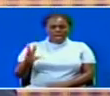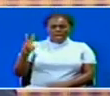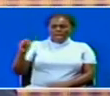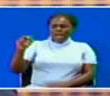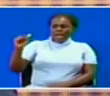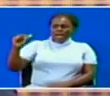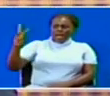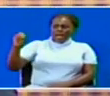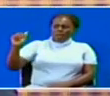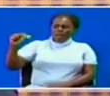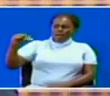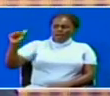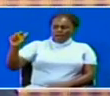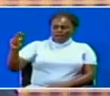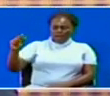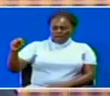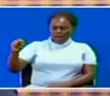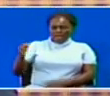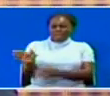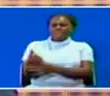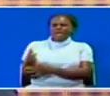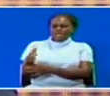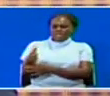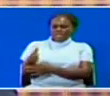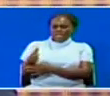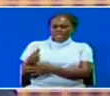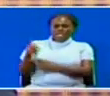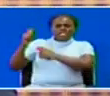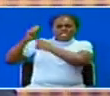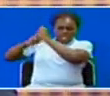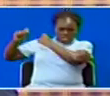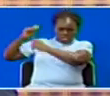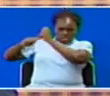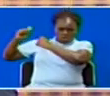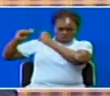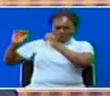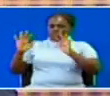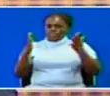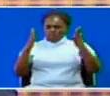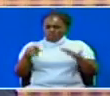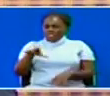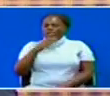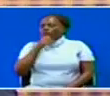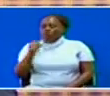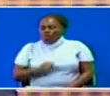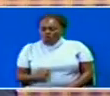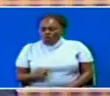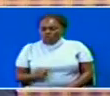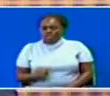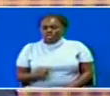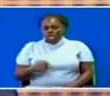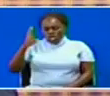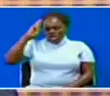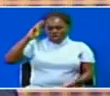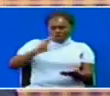kaunti ya Kajiado. Siku ya Alhamisi wiki hii atafanyiwa sherehe za kitamaduni kwa sababu alifariki akiwa amefikisha umri wa